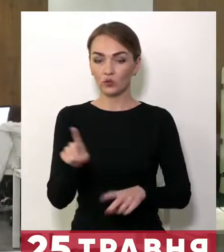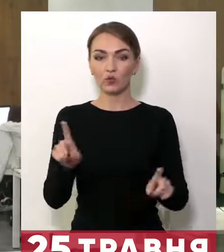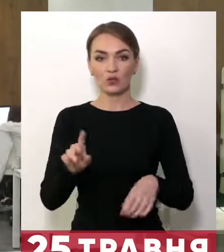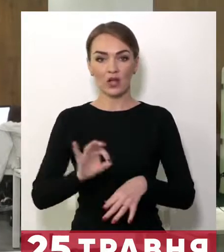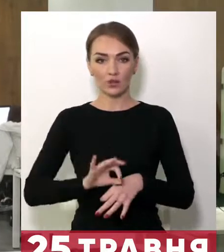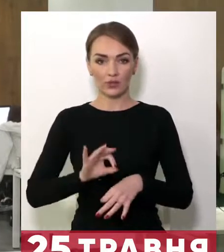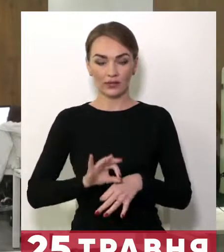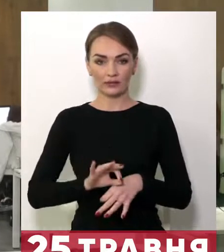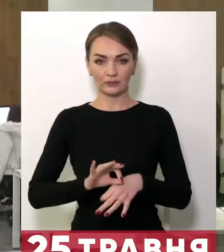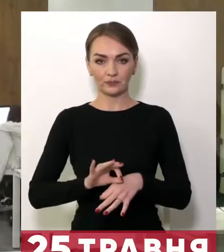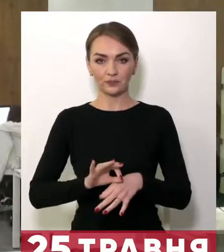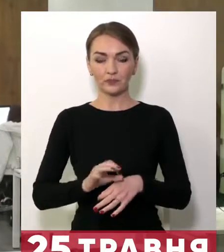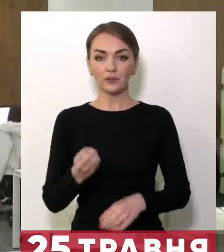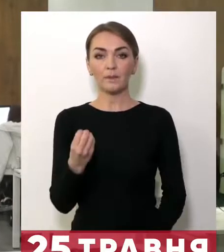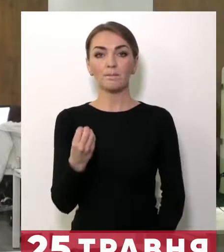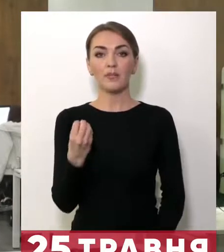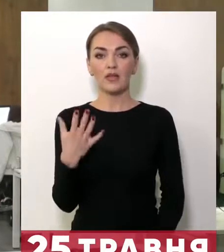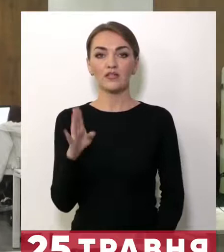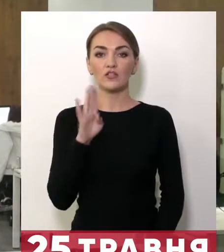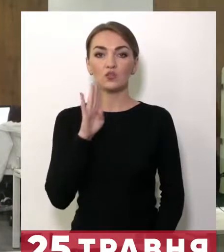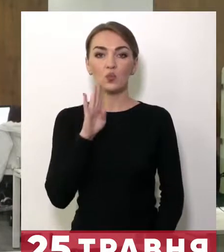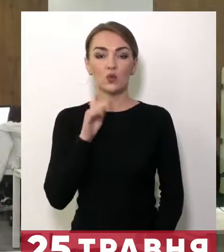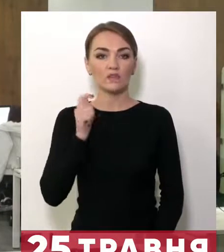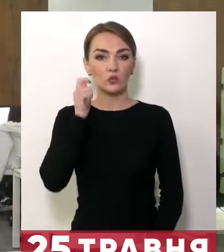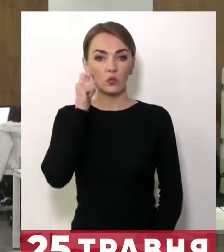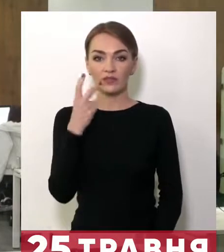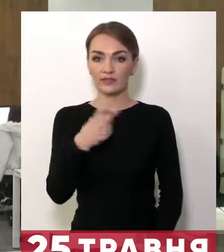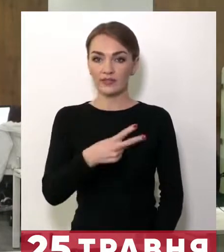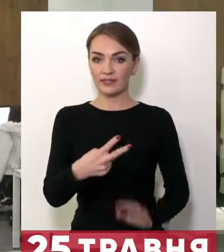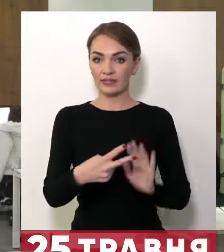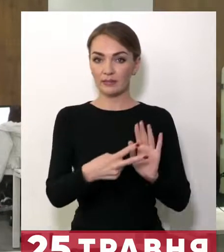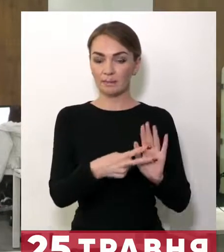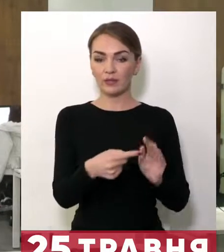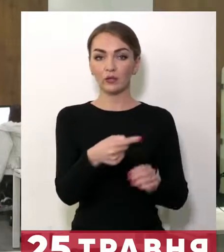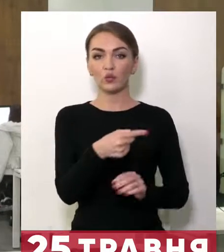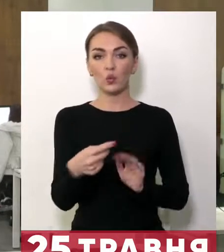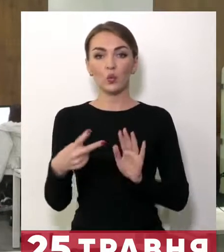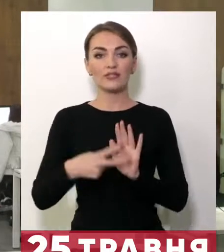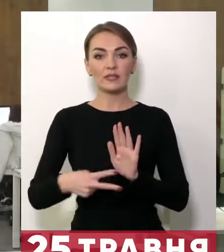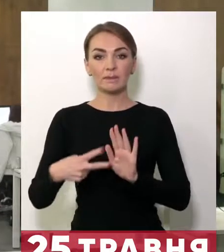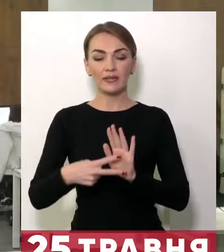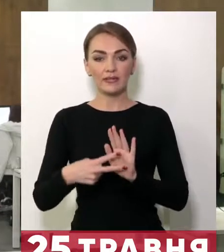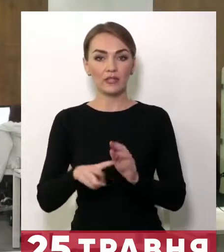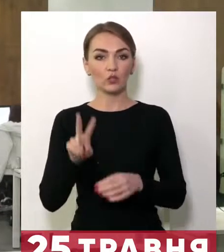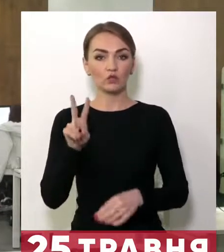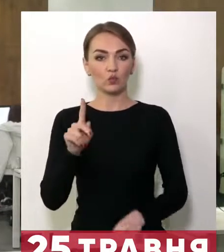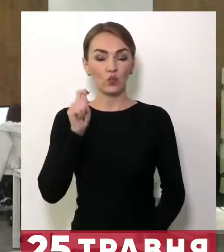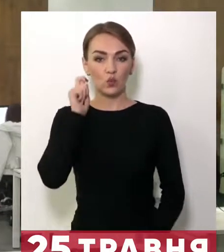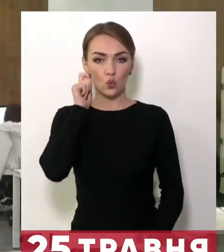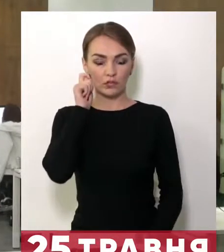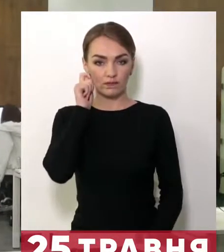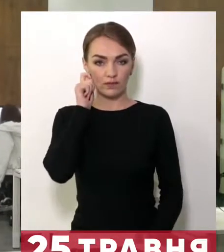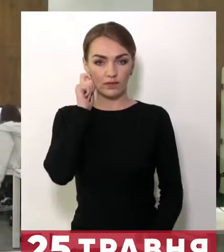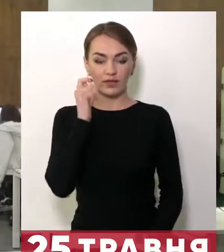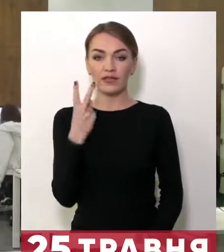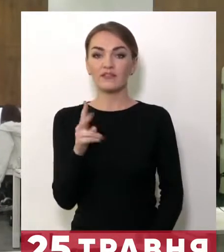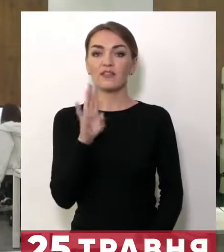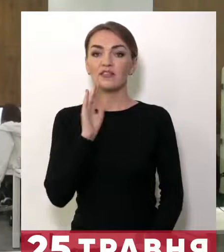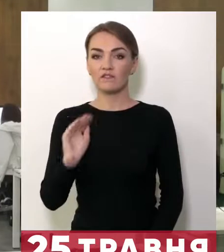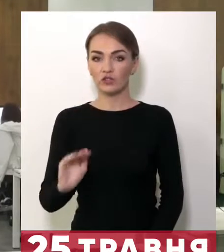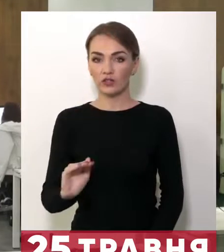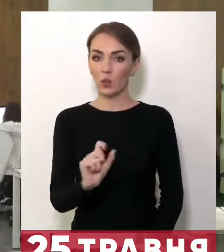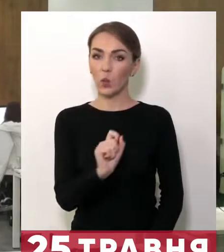захворіли, 15 жінок віком від 27 до 72 років, дві